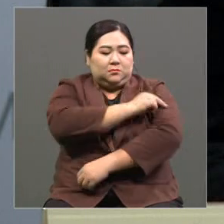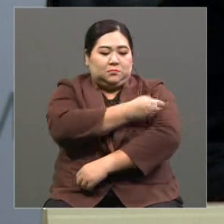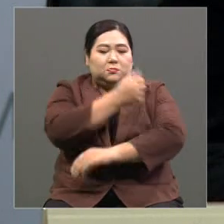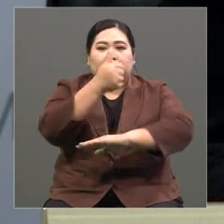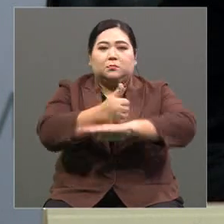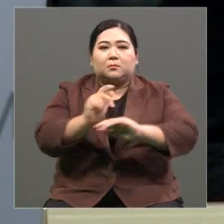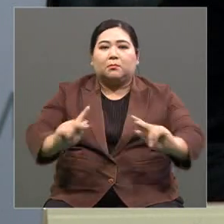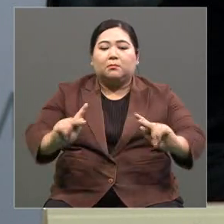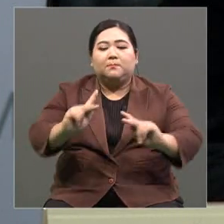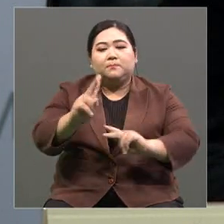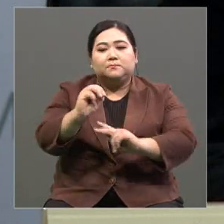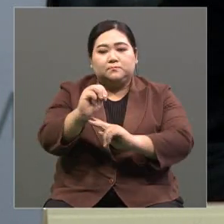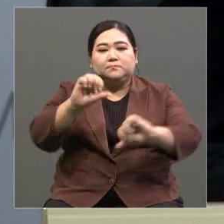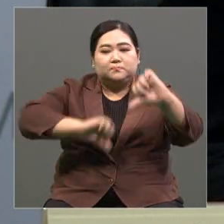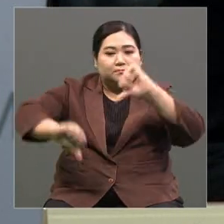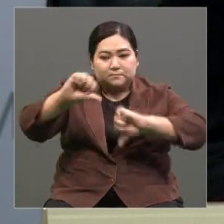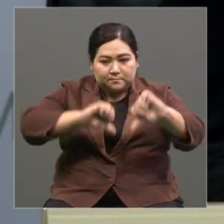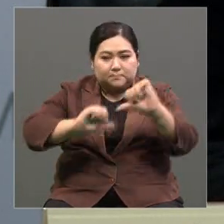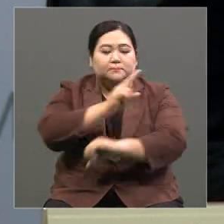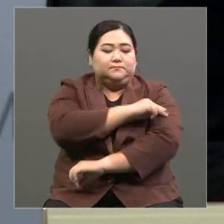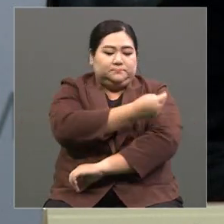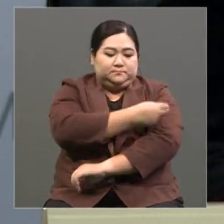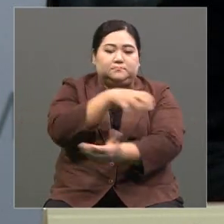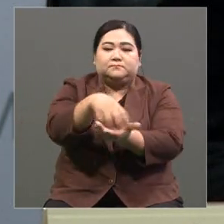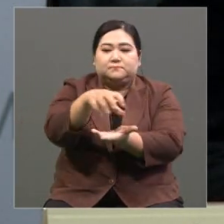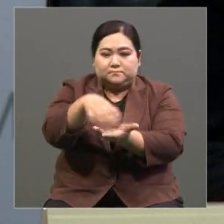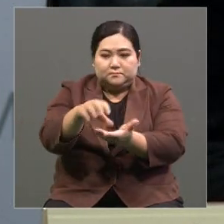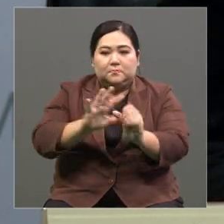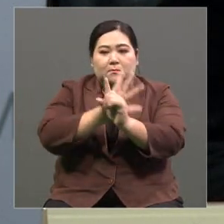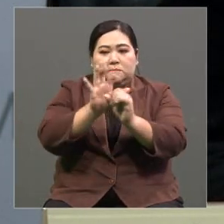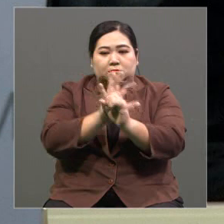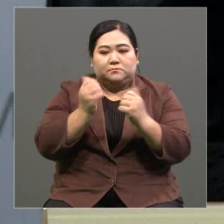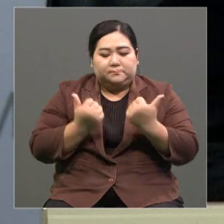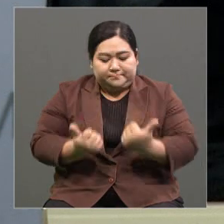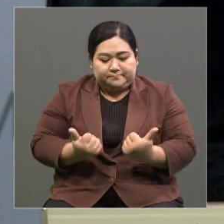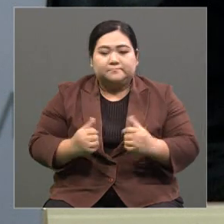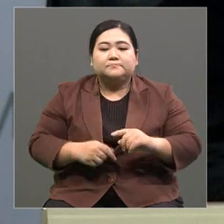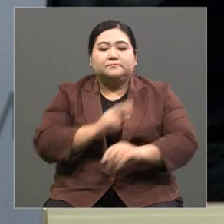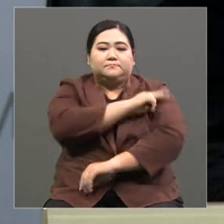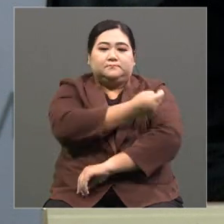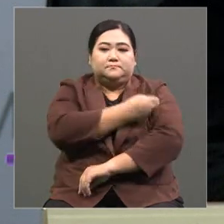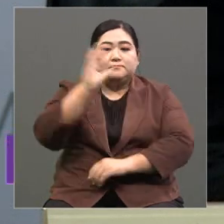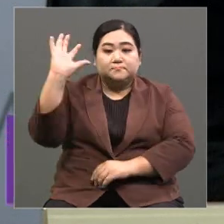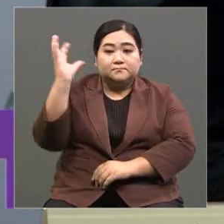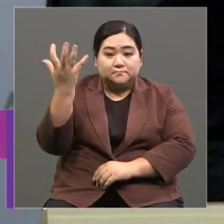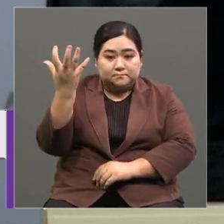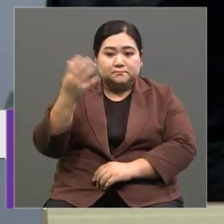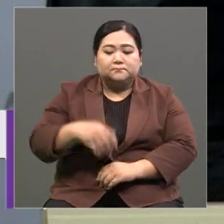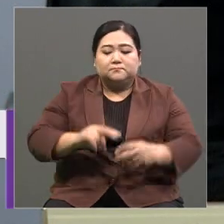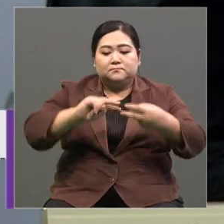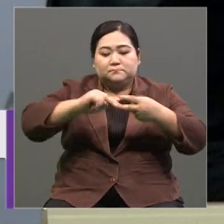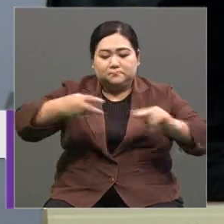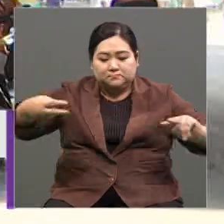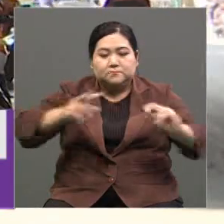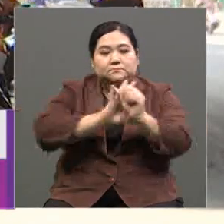กรมวิทยาศาสตร์การแพทย์ก็อัปเดตถึงสถานการณ์ของโควิด 19ว่าขณะนี้องค์การอนามัยโลกครับได้ปรับชนิดสายพันธุ์ที่